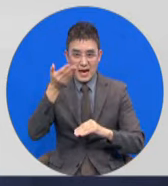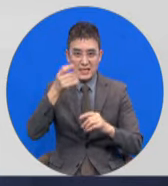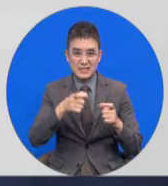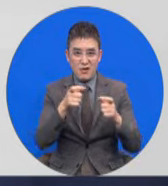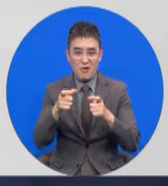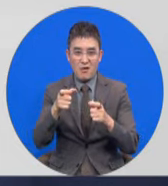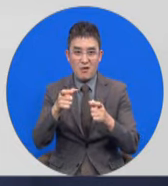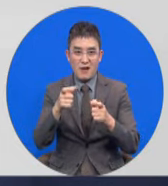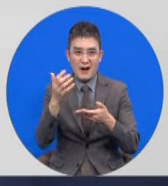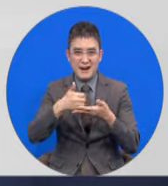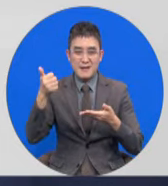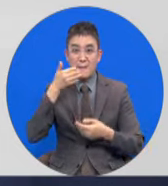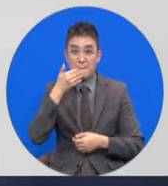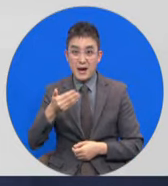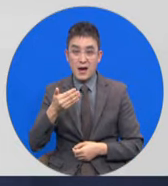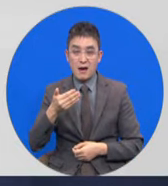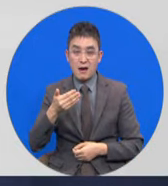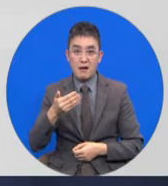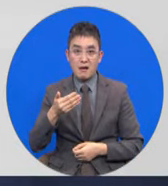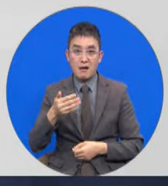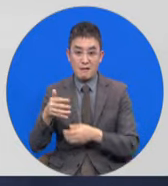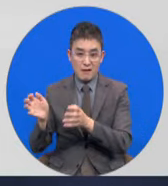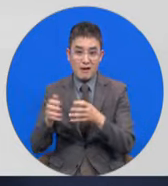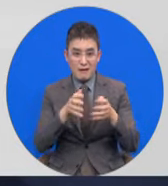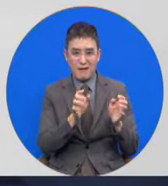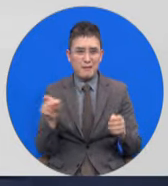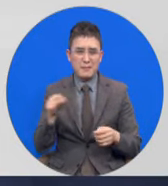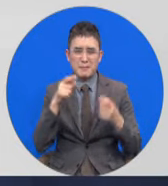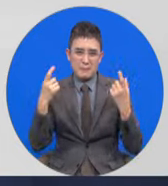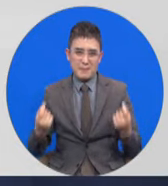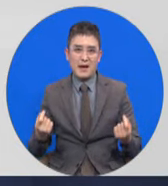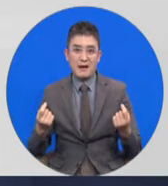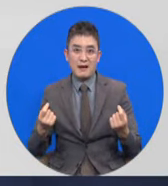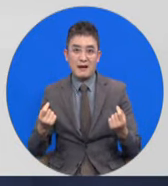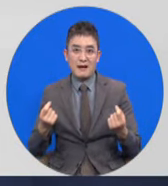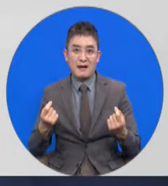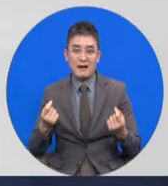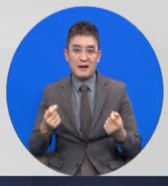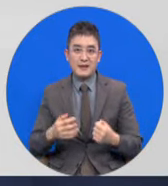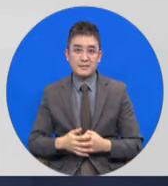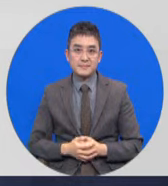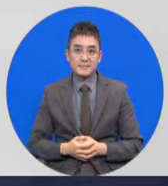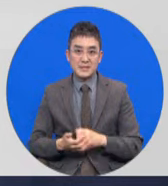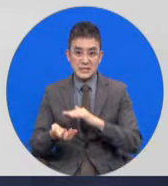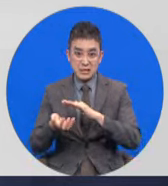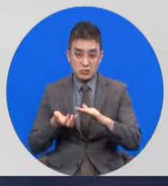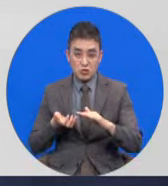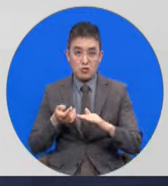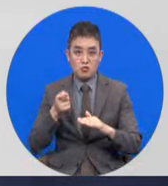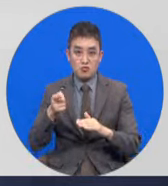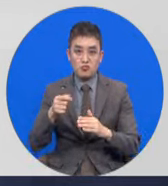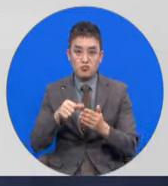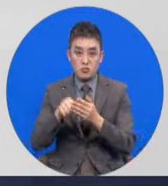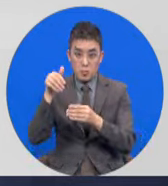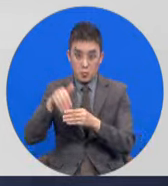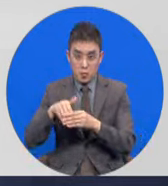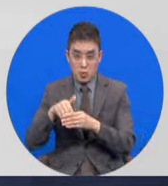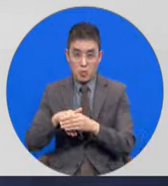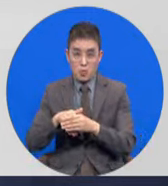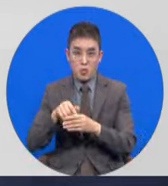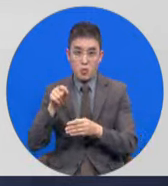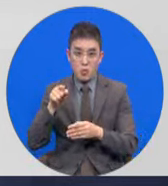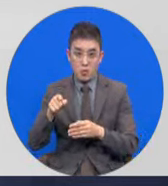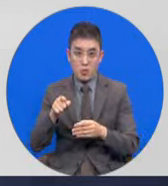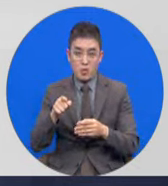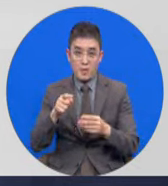다 높으면 우리한테 유리하다라고 얘기하고 있습니다. 이 말인 즉슨 사전 투표율의 법칙, 본 투표율의 법칙이 어느